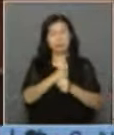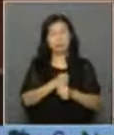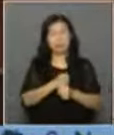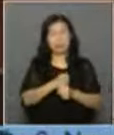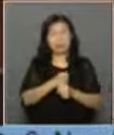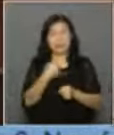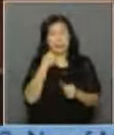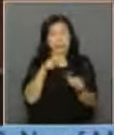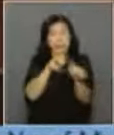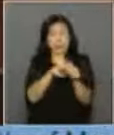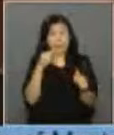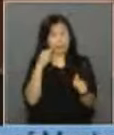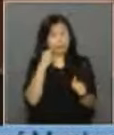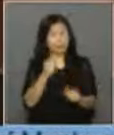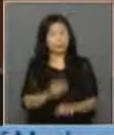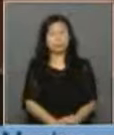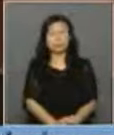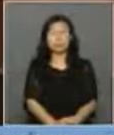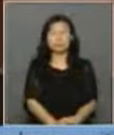緊咩？係咪？